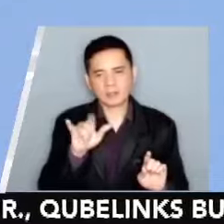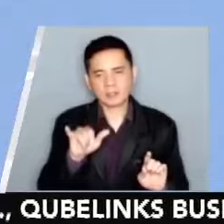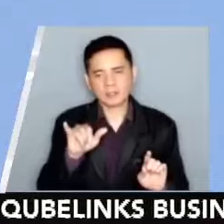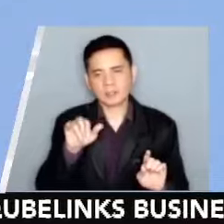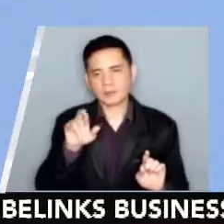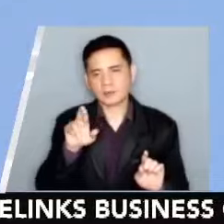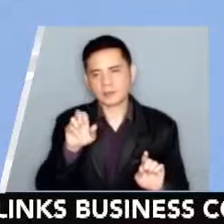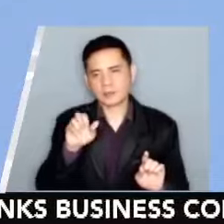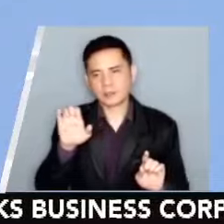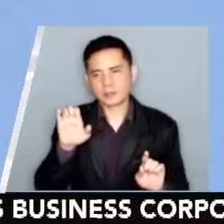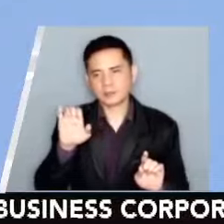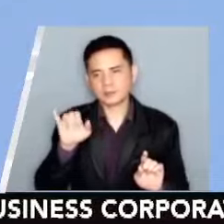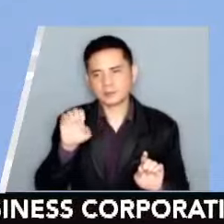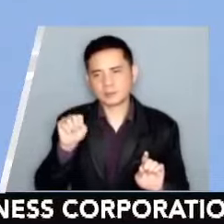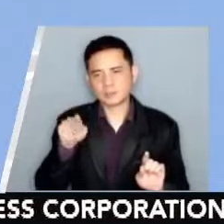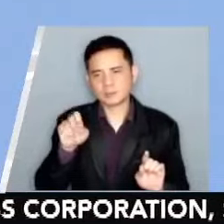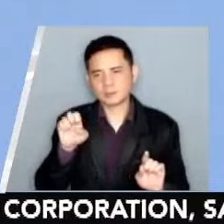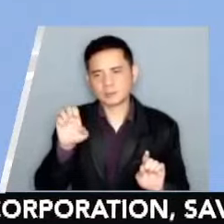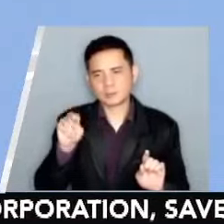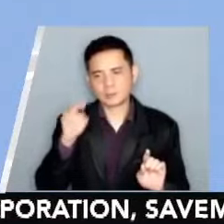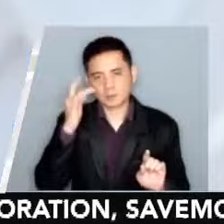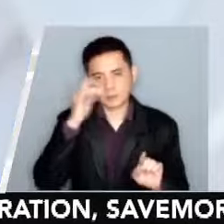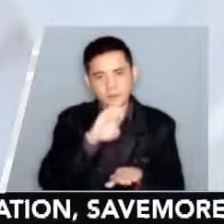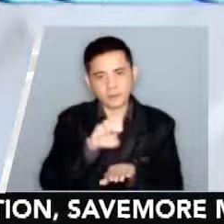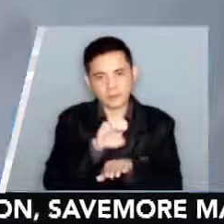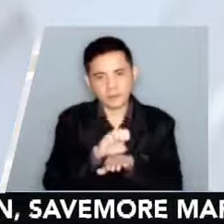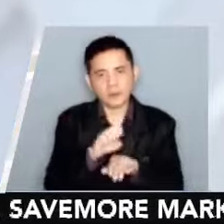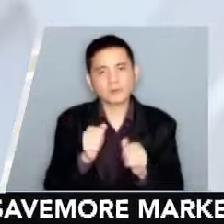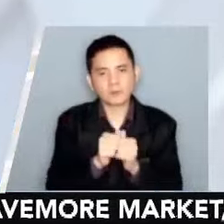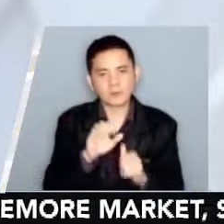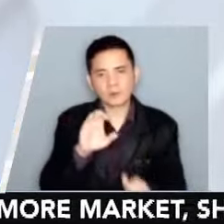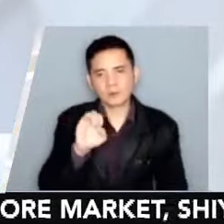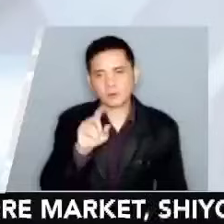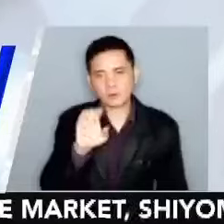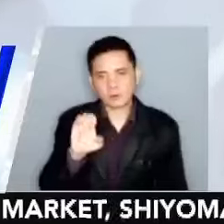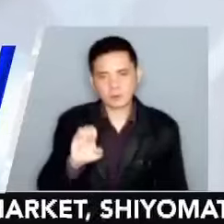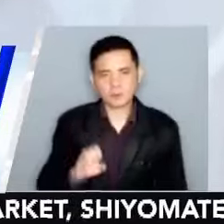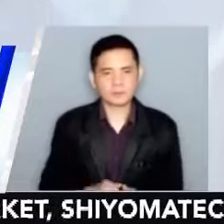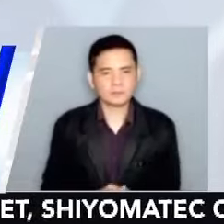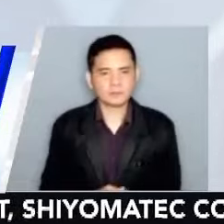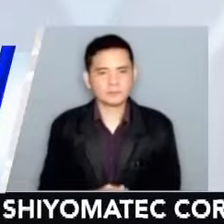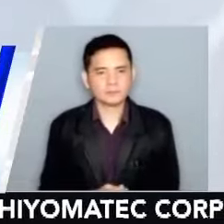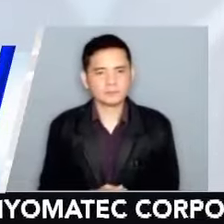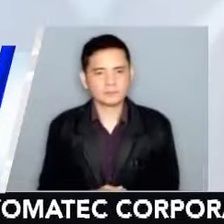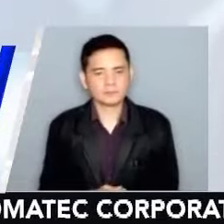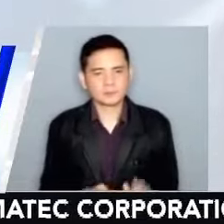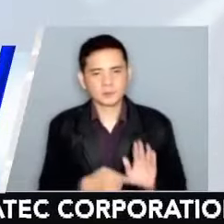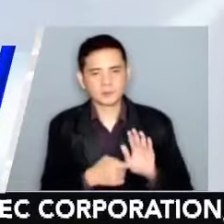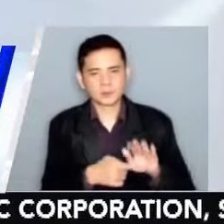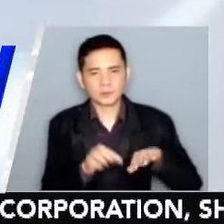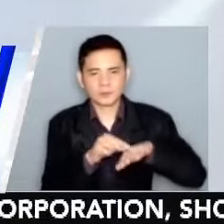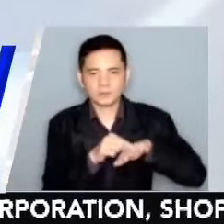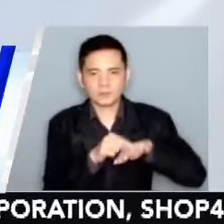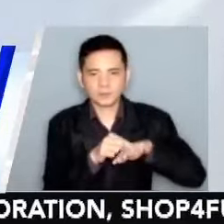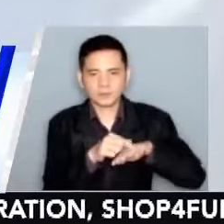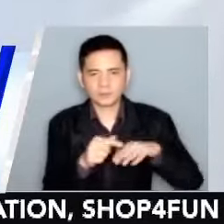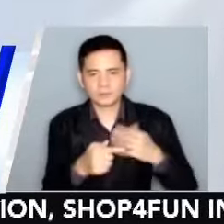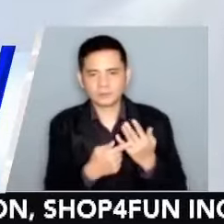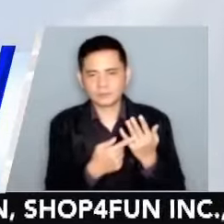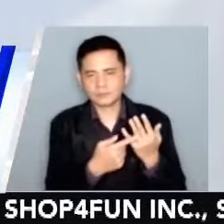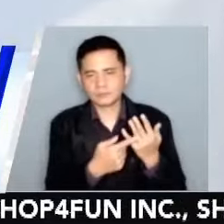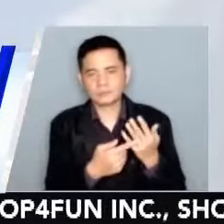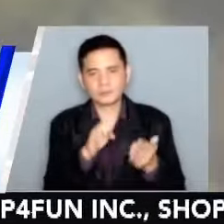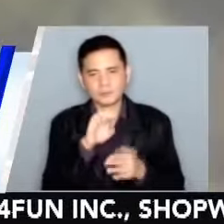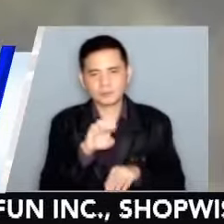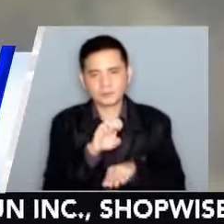engaged na siya kay Cool MGN. Proud na ipinlex ng Call Me Maybe singer ang kanyang engagement ring mula sa music